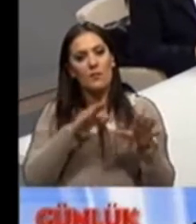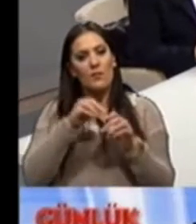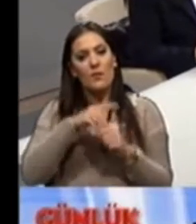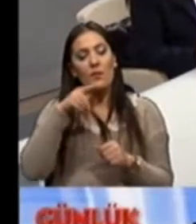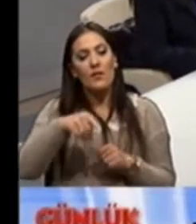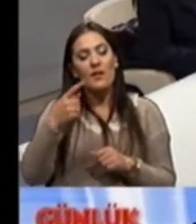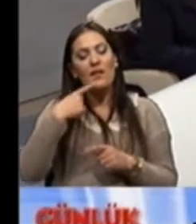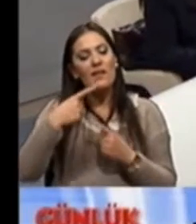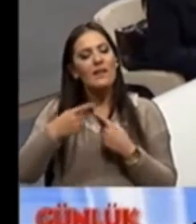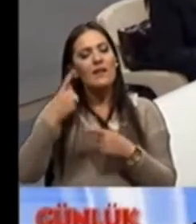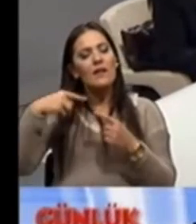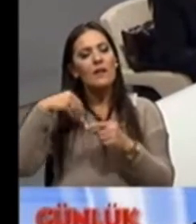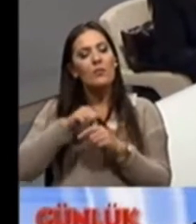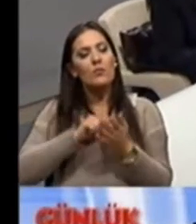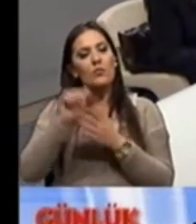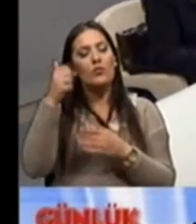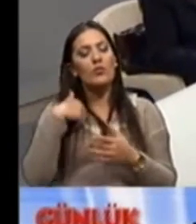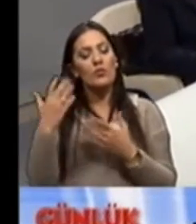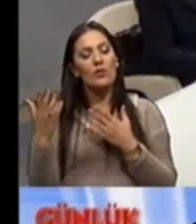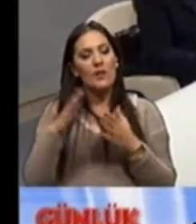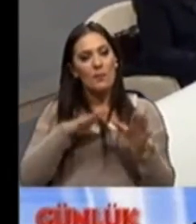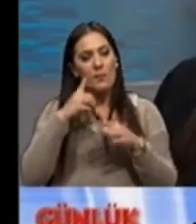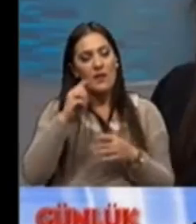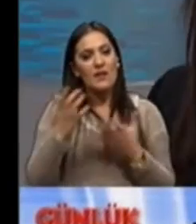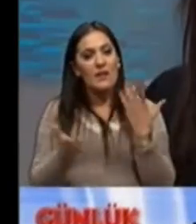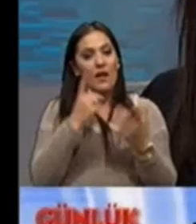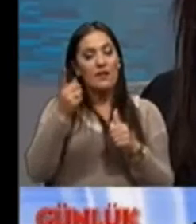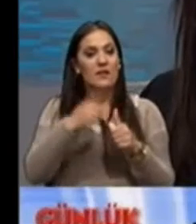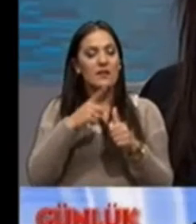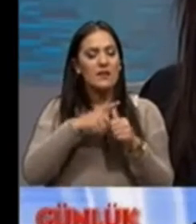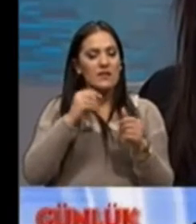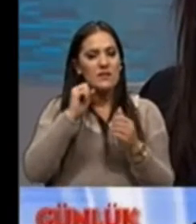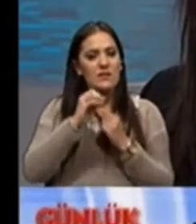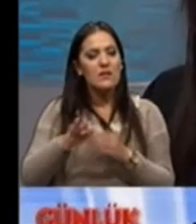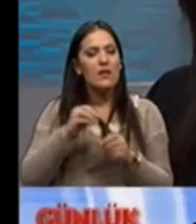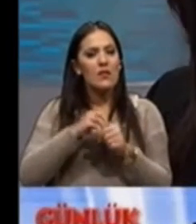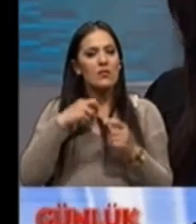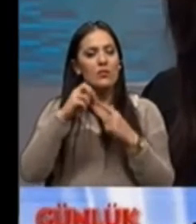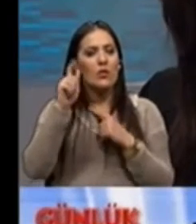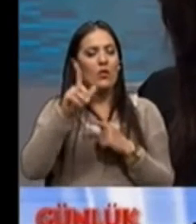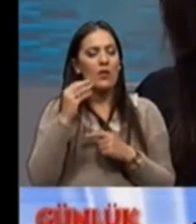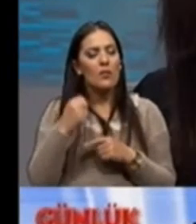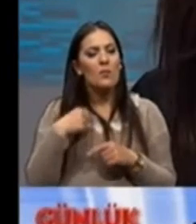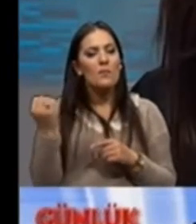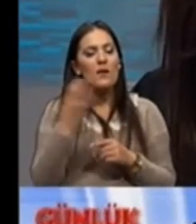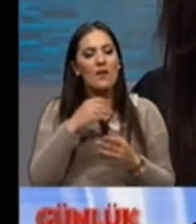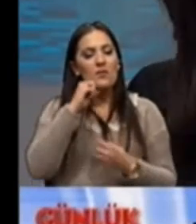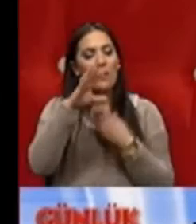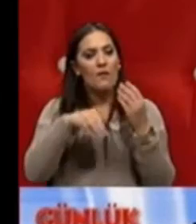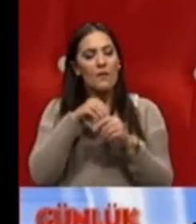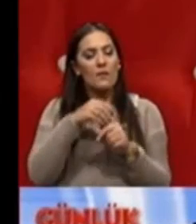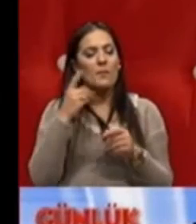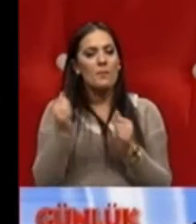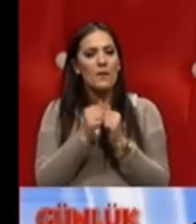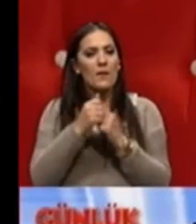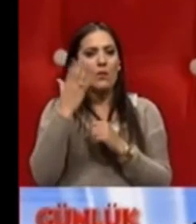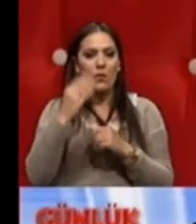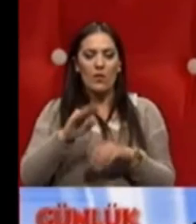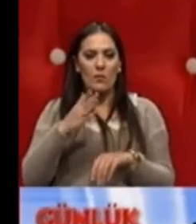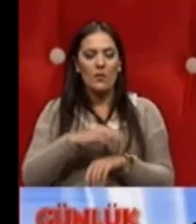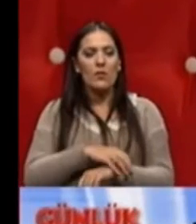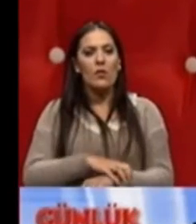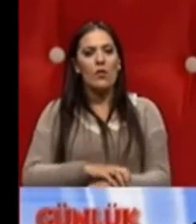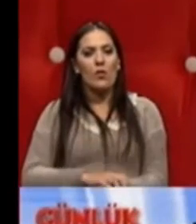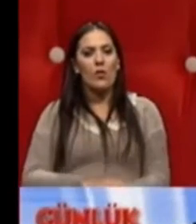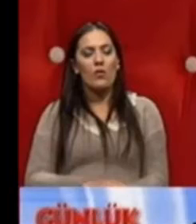baktığımızda yangınlar ilk sıralarda rol alıyor. Yani bir şekilde. Birkaç afet bir arada tabii gerçekleşmiş oluyor. Tabii birkaç afet bir arada gerçekleşmiş oluyor.